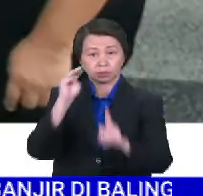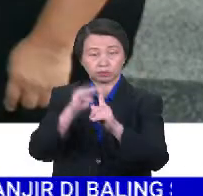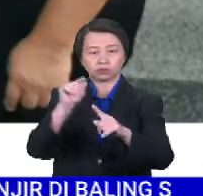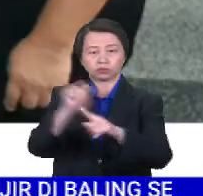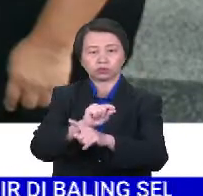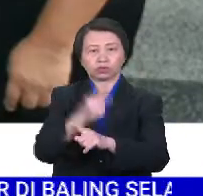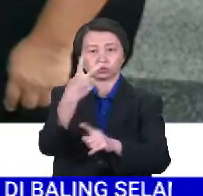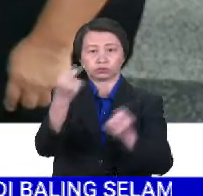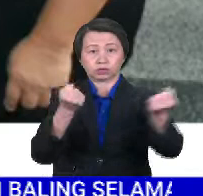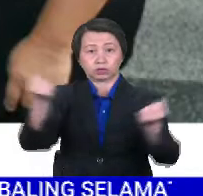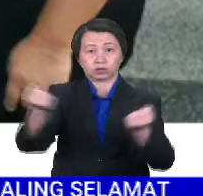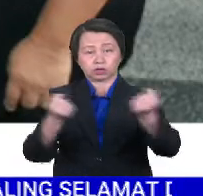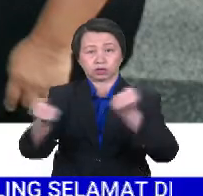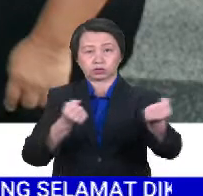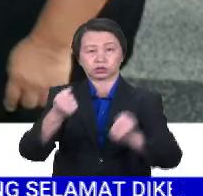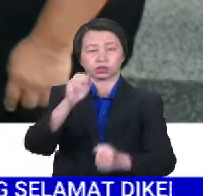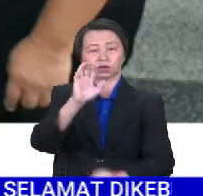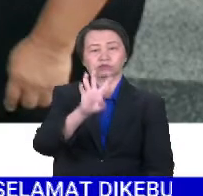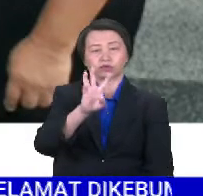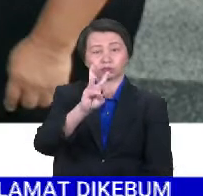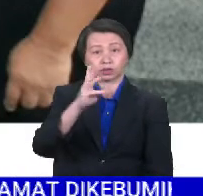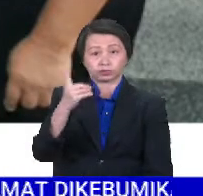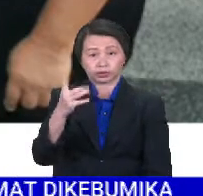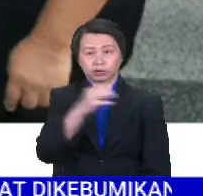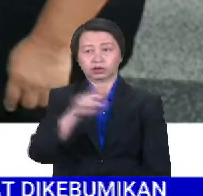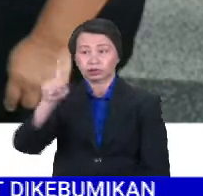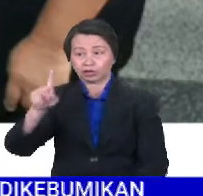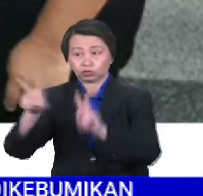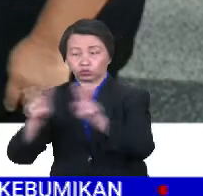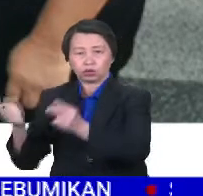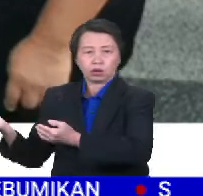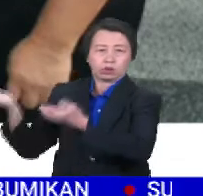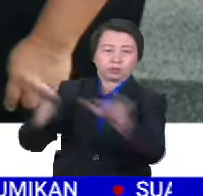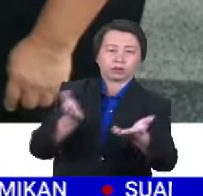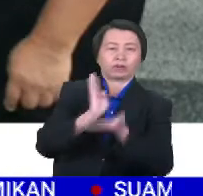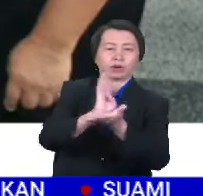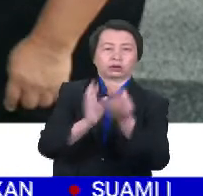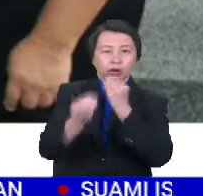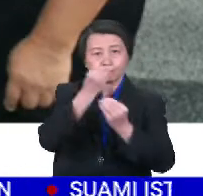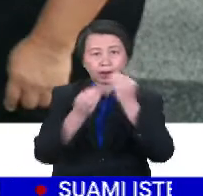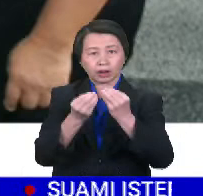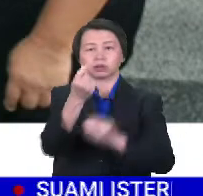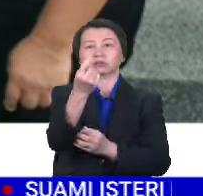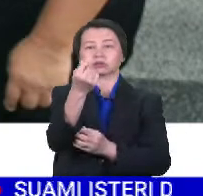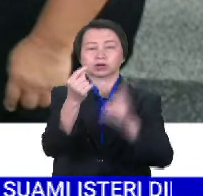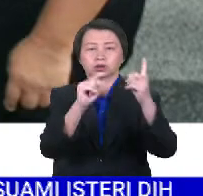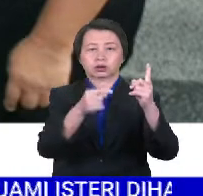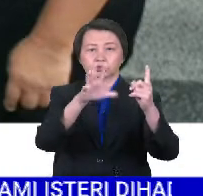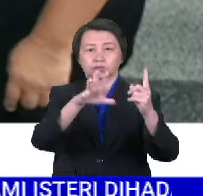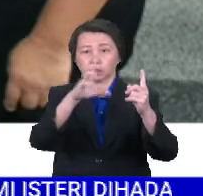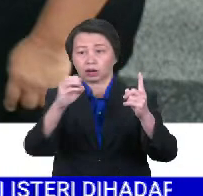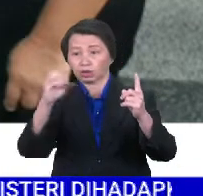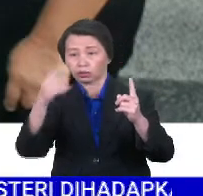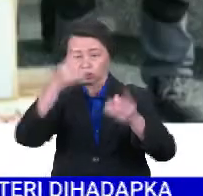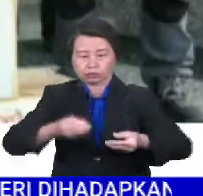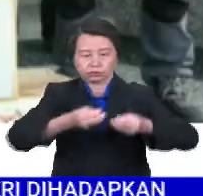menggunakan dua kendaraan pacuan 4 roda dan satu fan itu membawa bantuan makanan asas bernilai 1.500 Ringgit